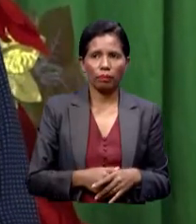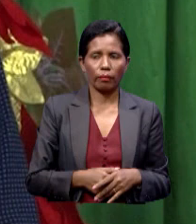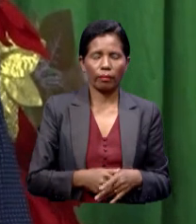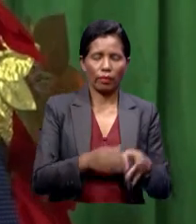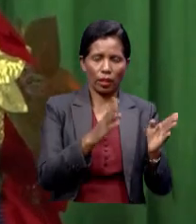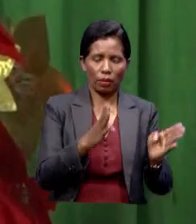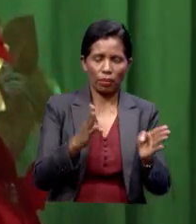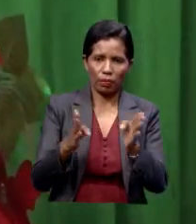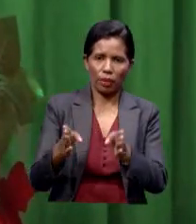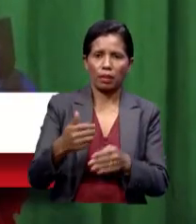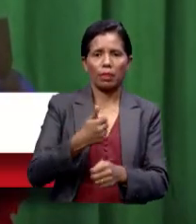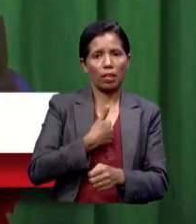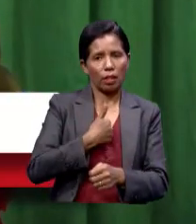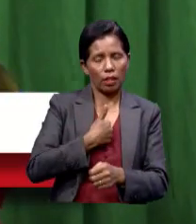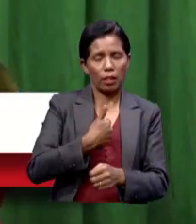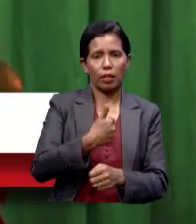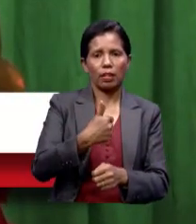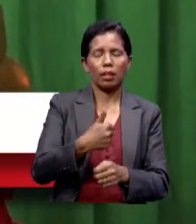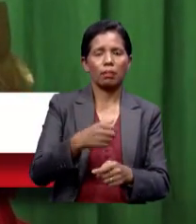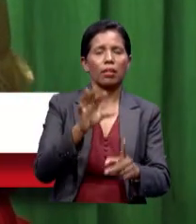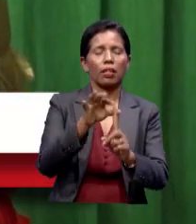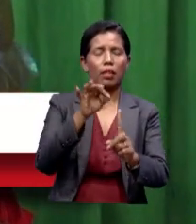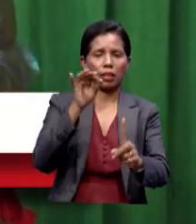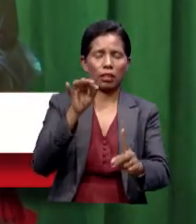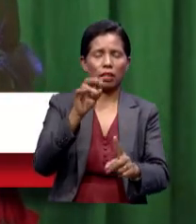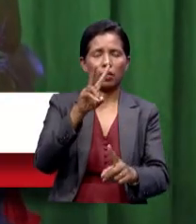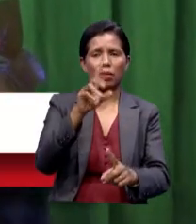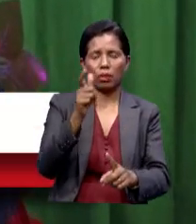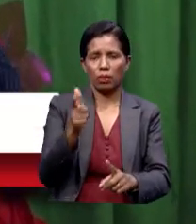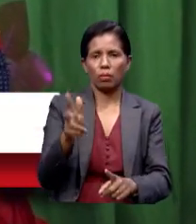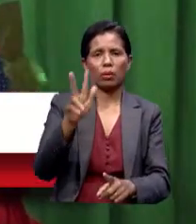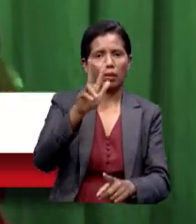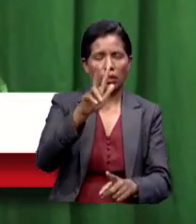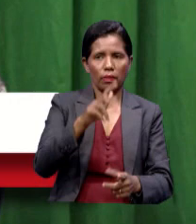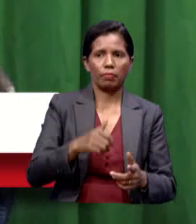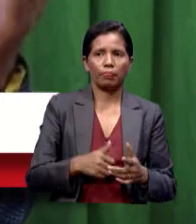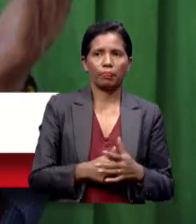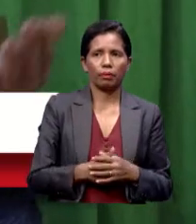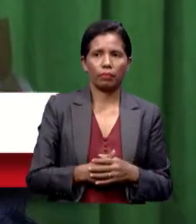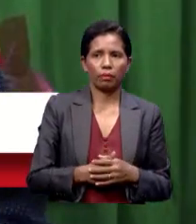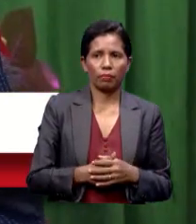Preparaan dia pa elisan 2023.